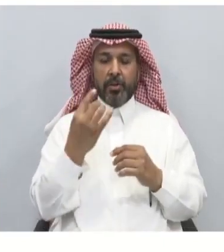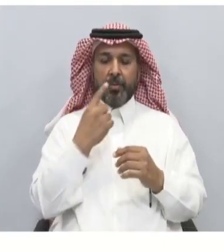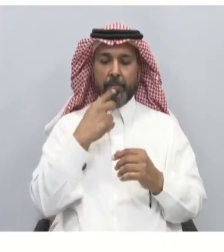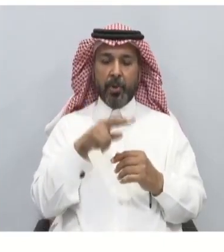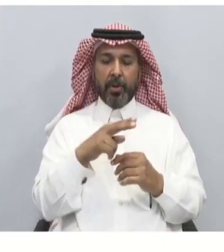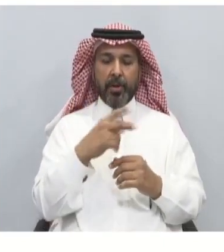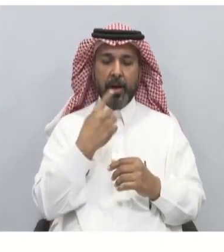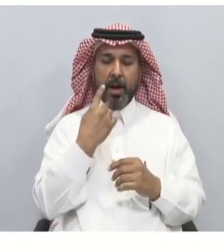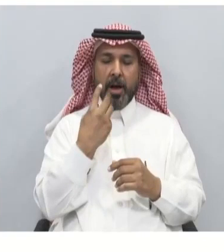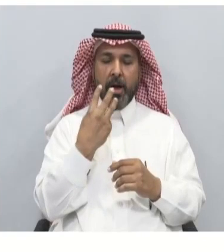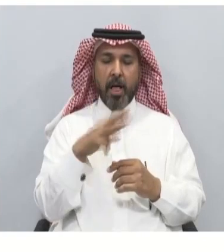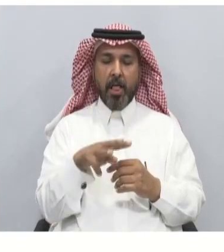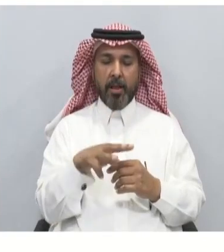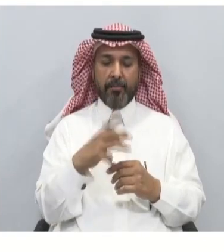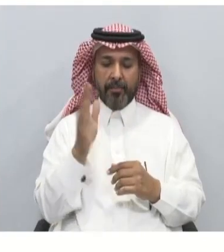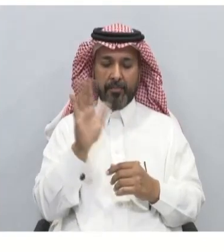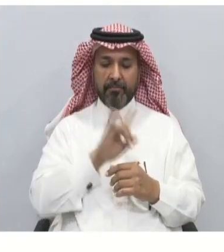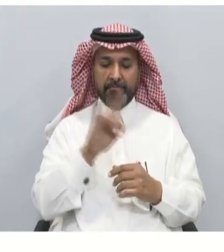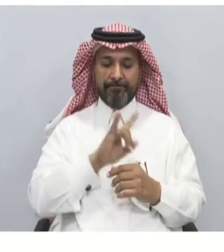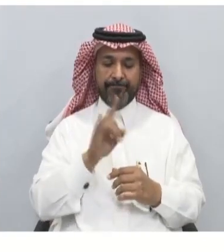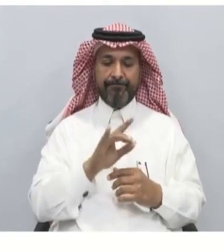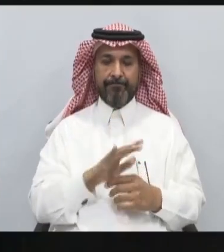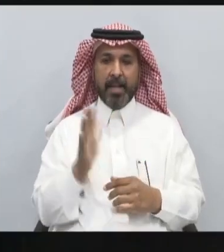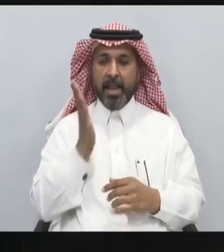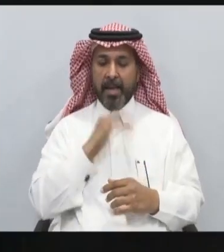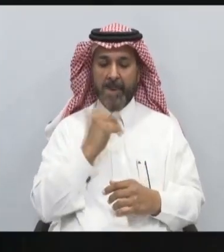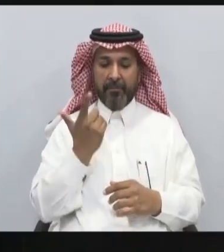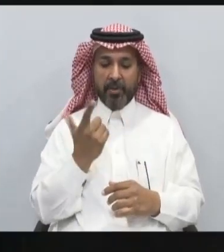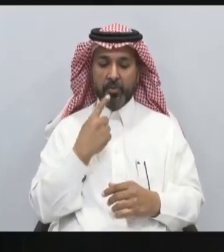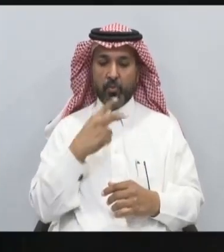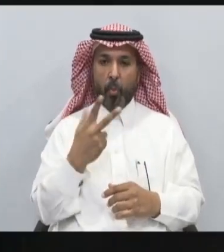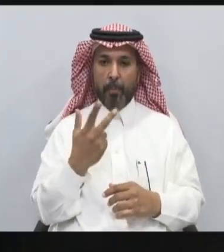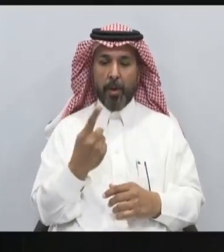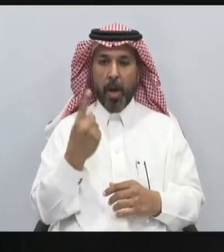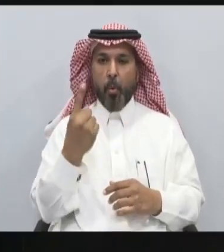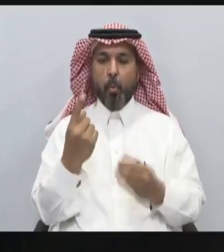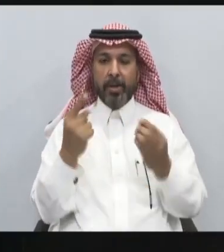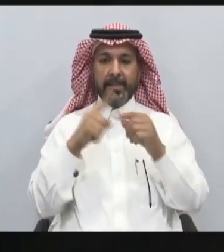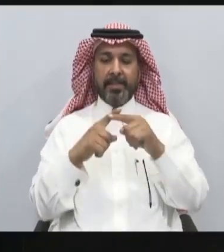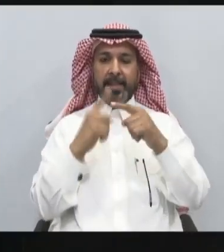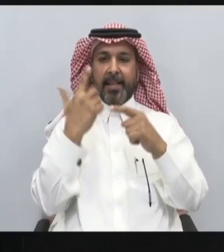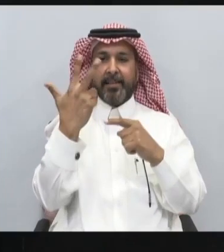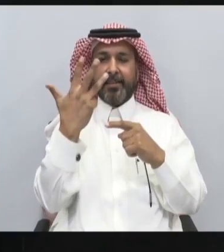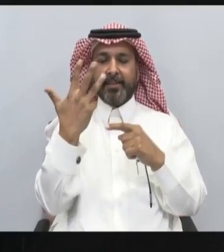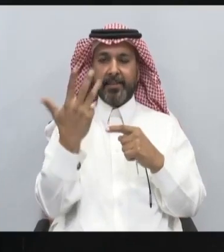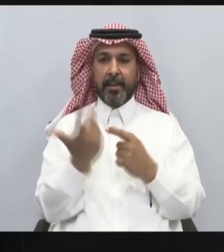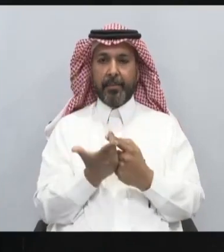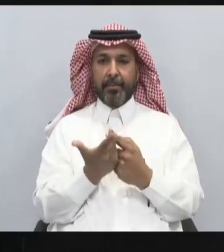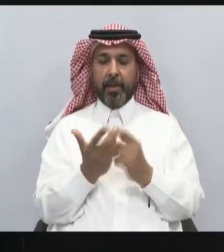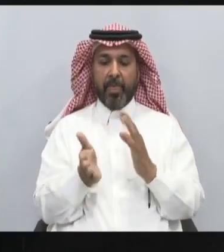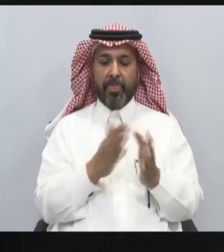ثم 10000. احسنتم، واضح انها ليست حسابية. الحد الاول الثاني زاد عن الاول